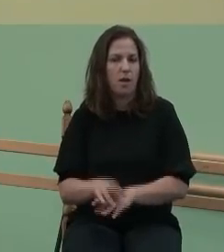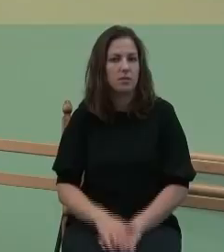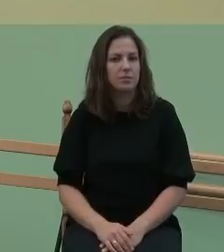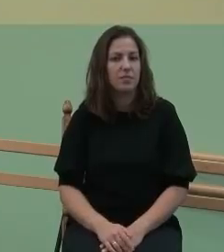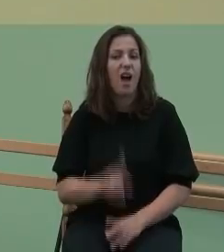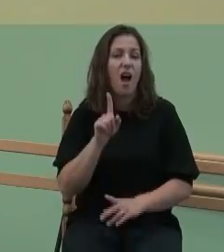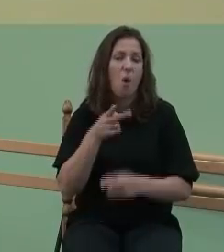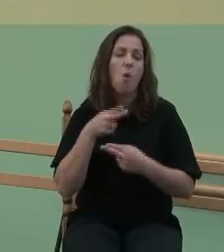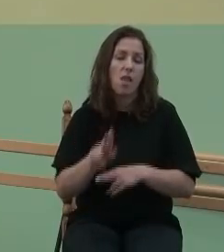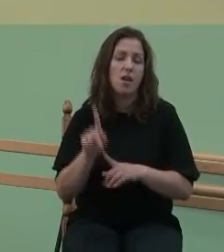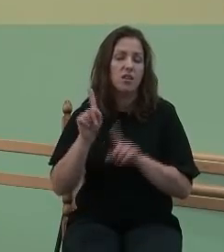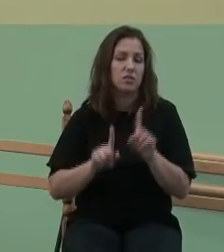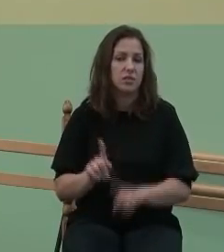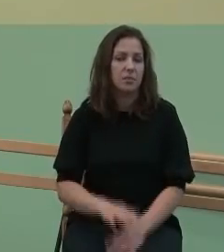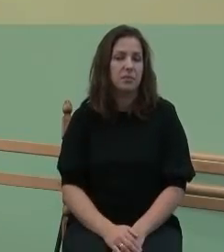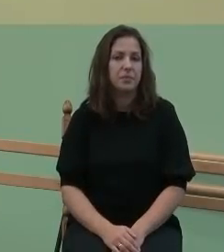a ulega czasami.